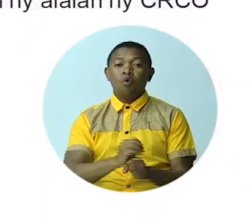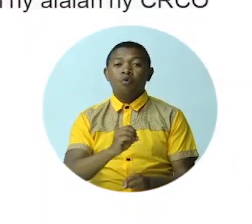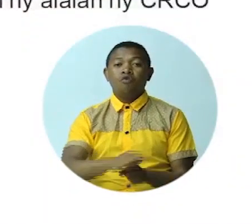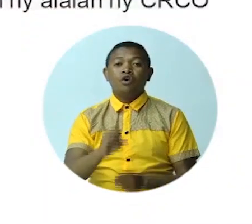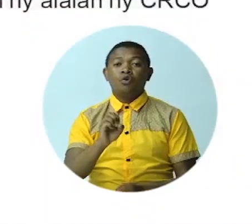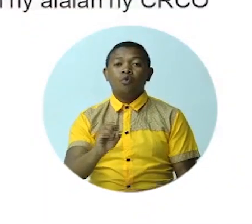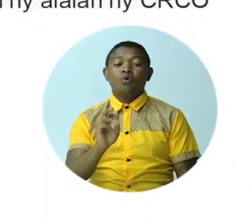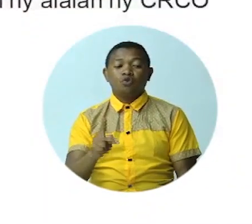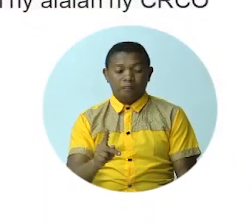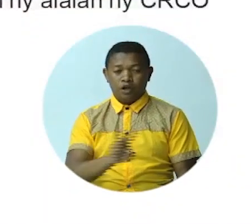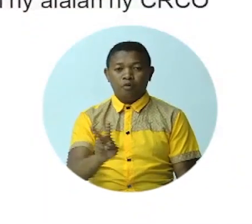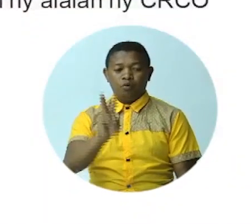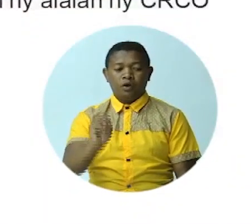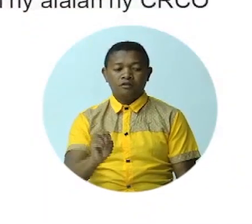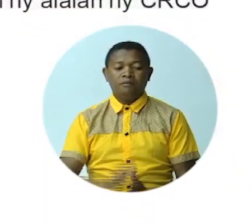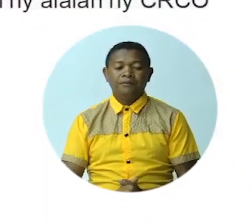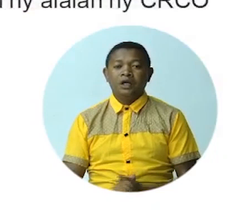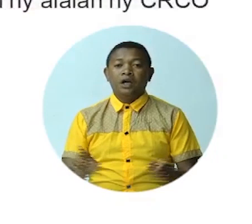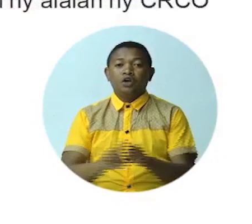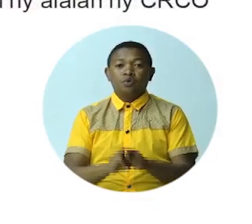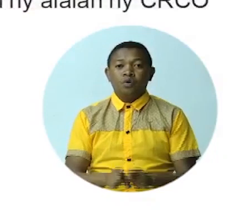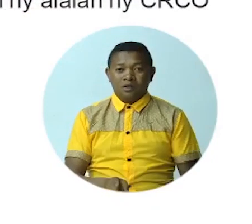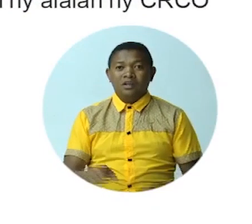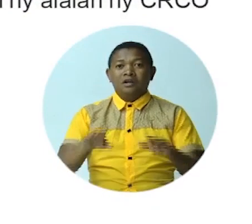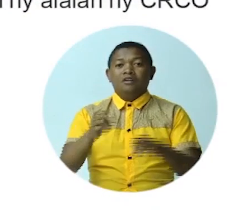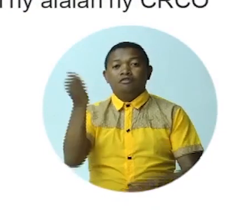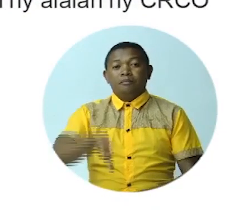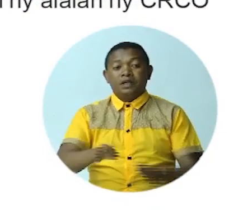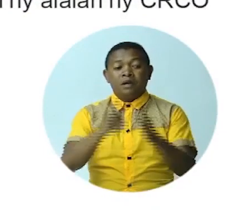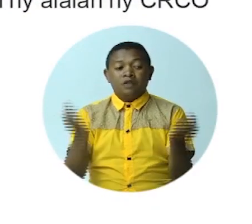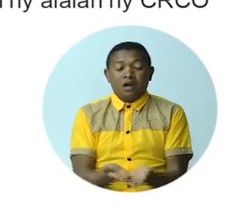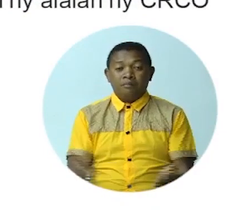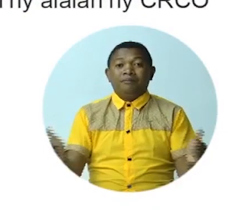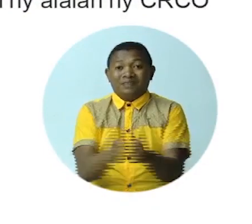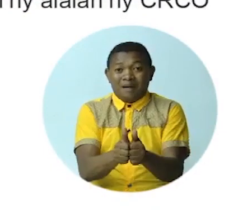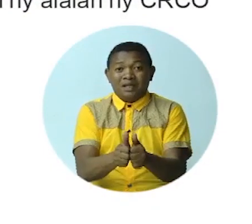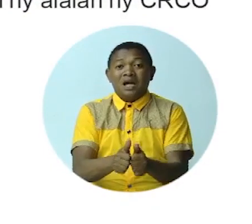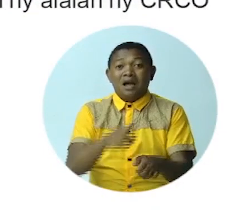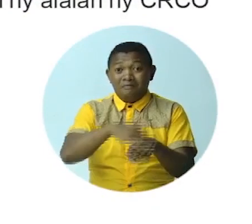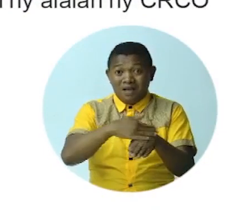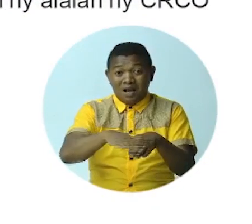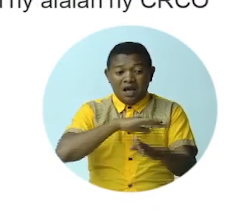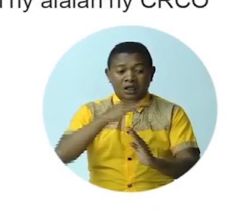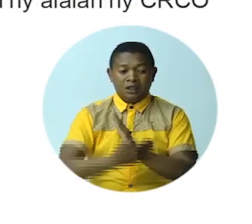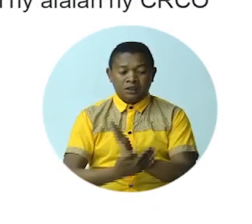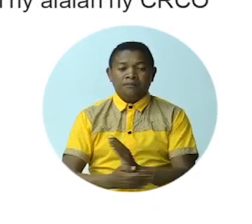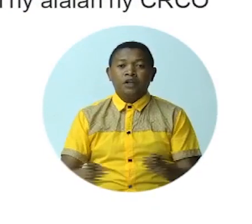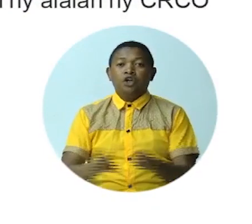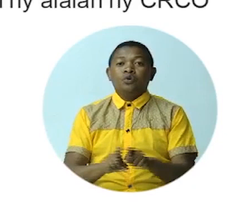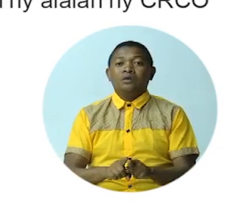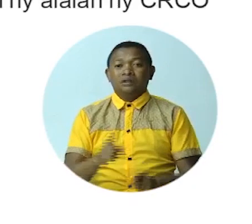arivo noho izany dia misy ny fepetra akapobeany iombona ny firenena manontolo fa ihany